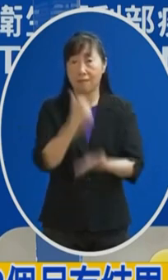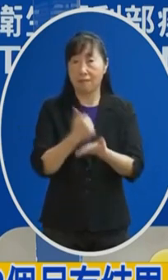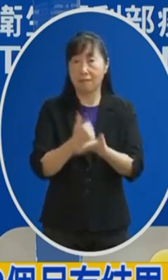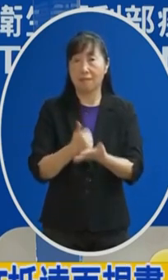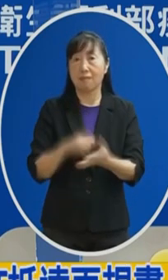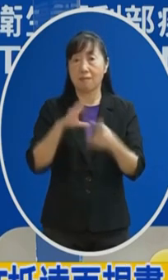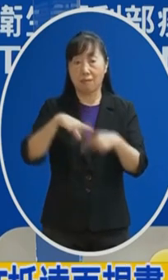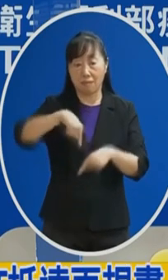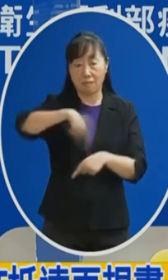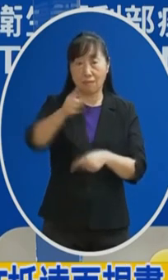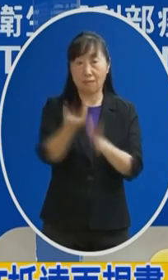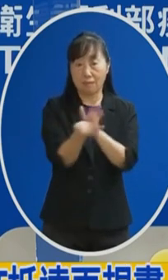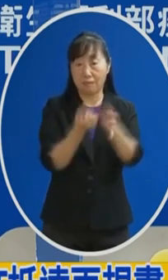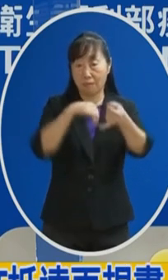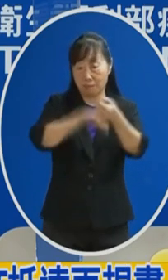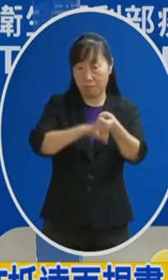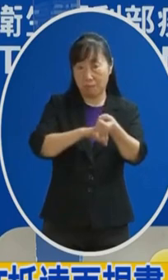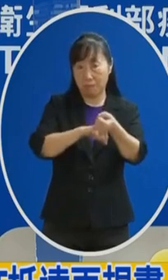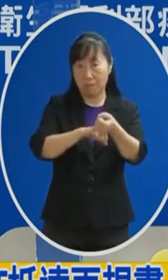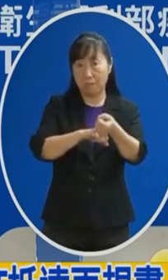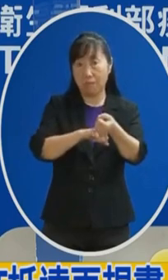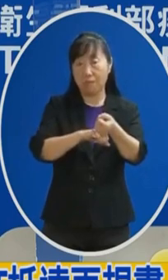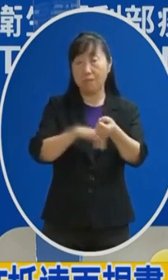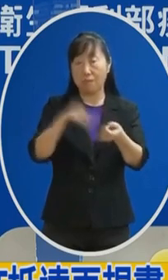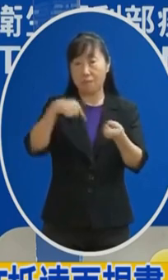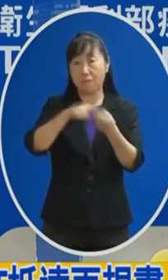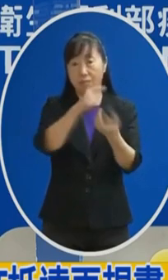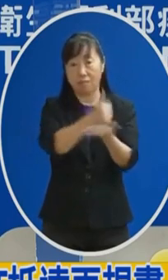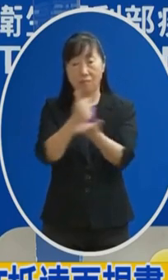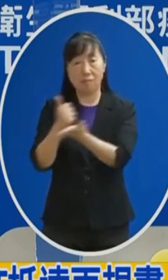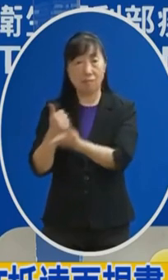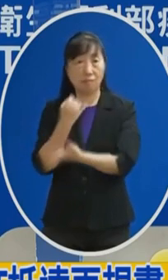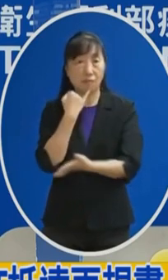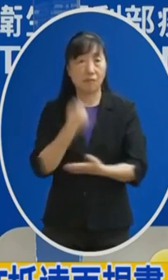台去，那应该都可以很快的去加速哈。